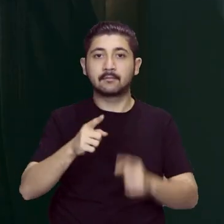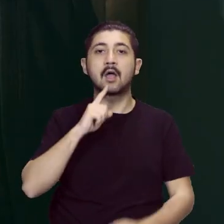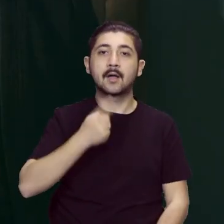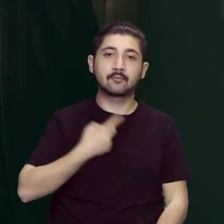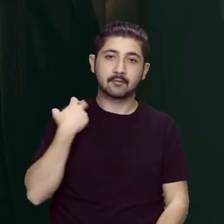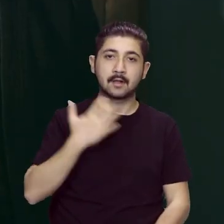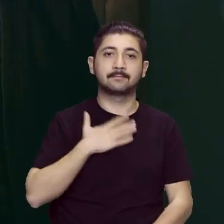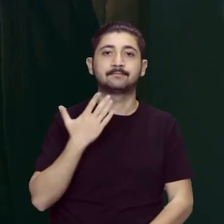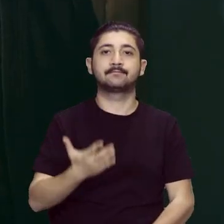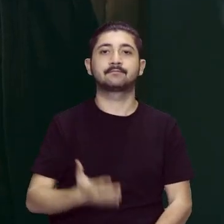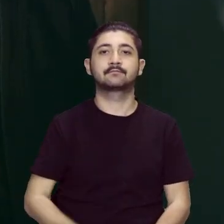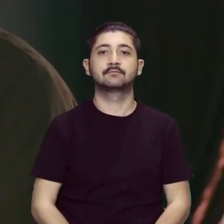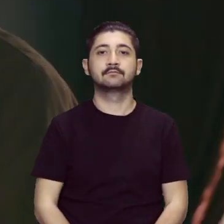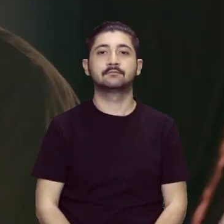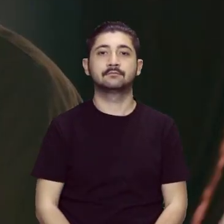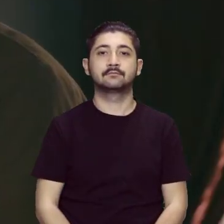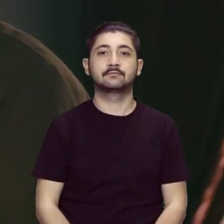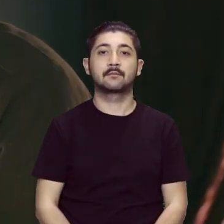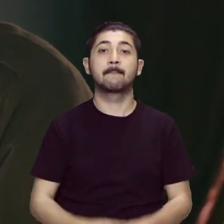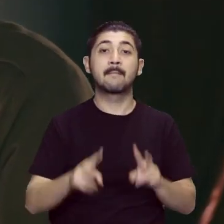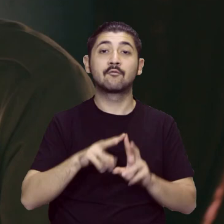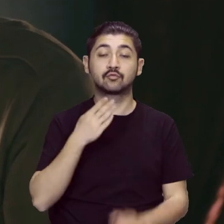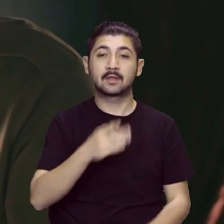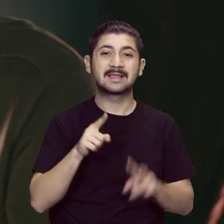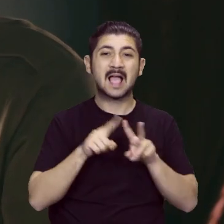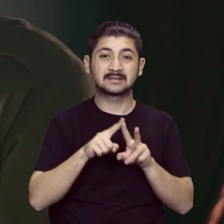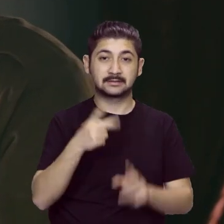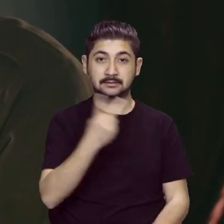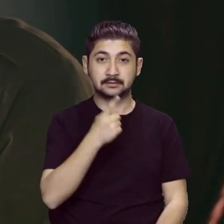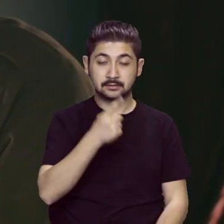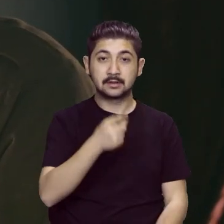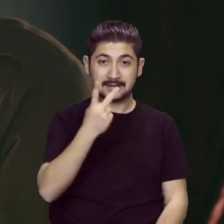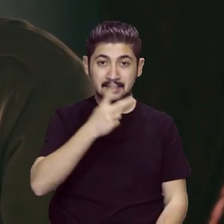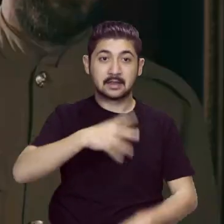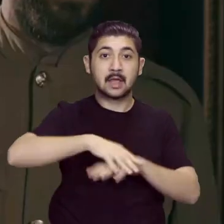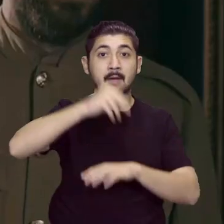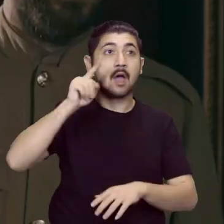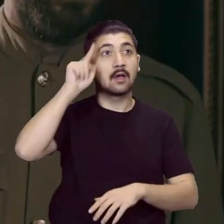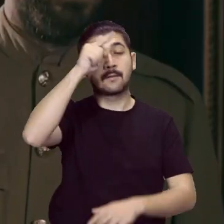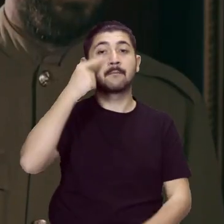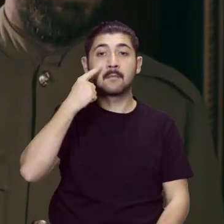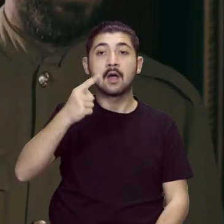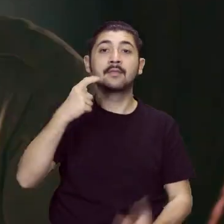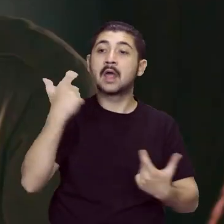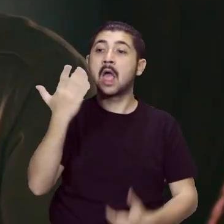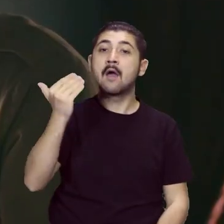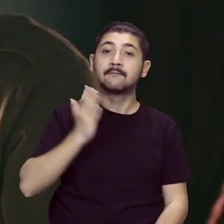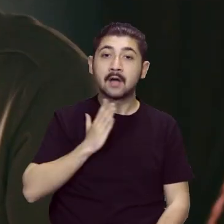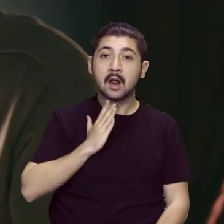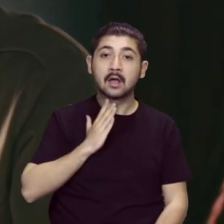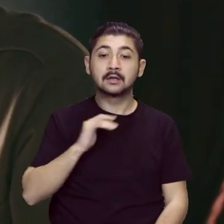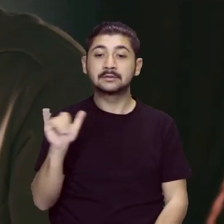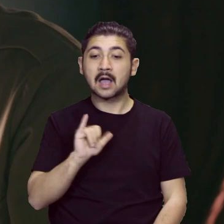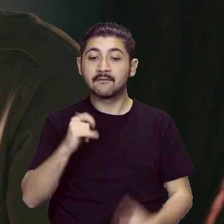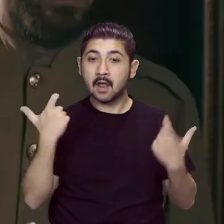üstüne kumandanım. Gitti. Mevlüt, Niyazi, siz de tepeye çıkın bakalım. Nereden gelirler, zayıf